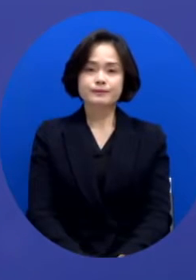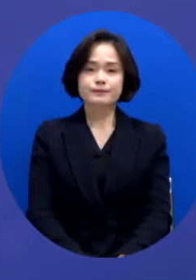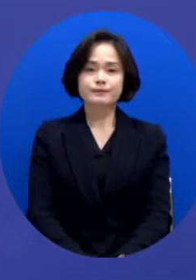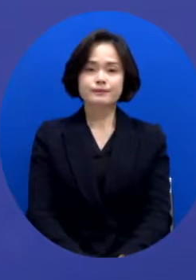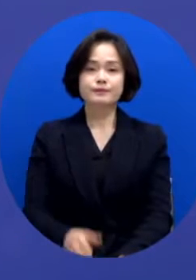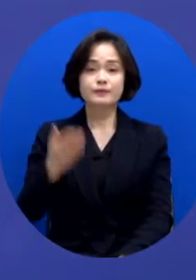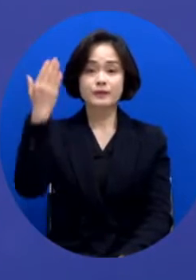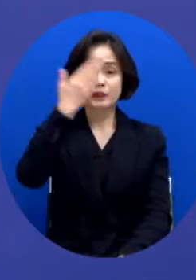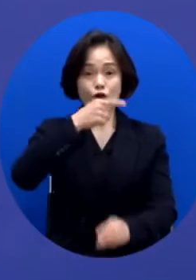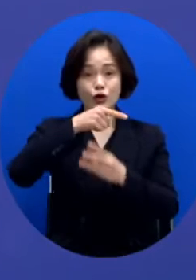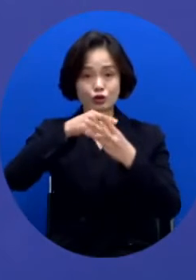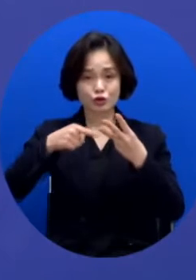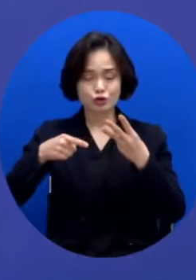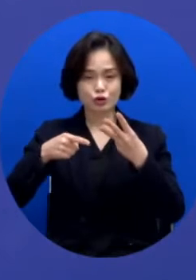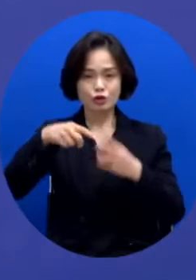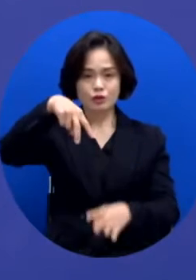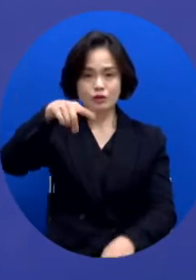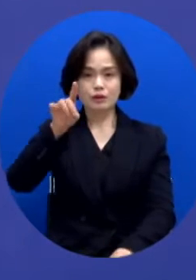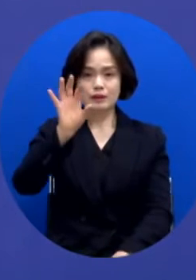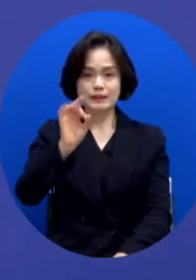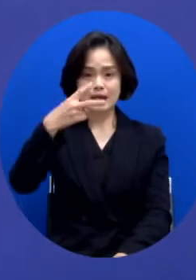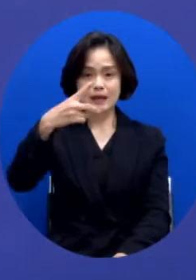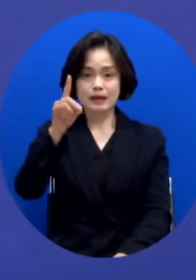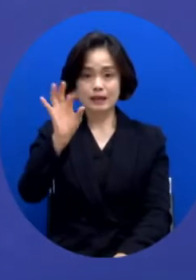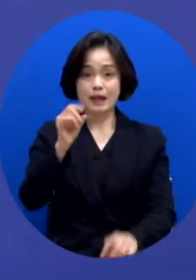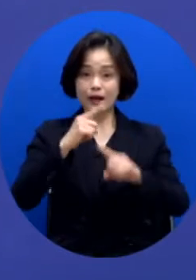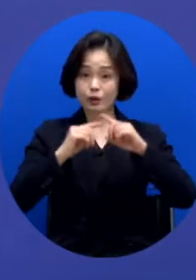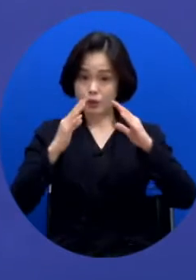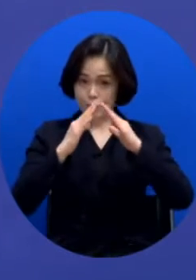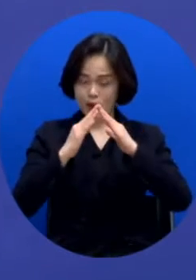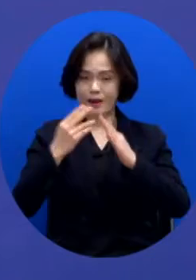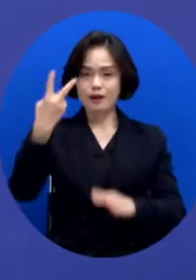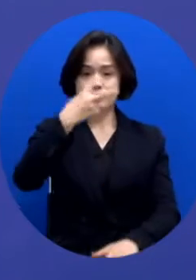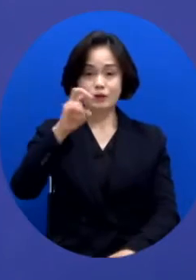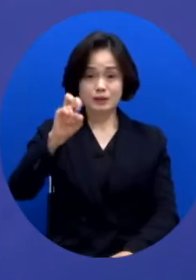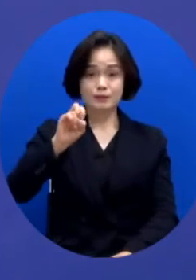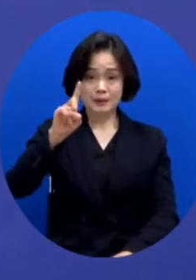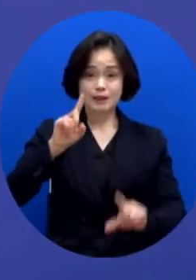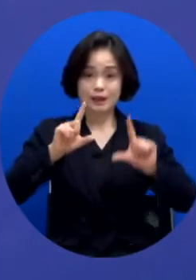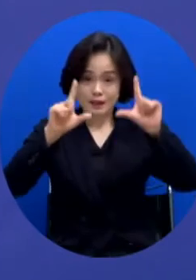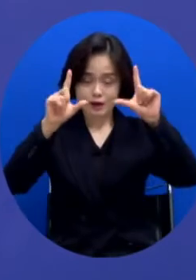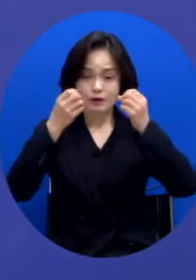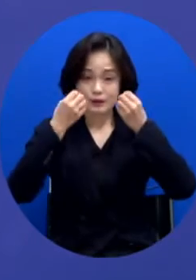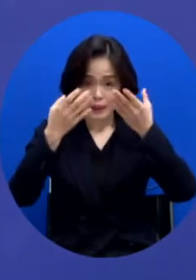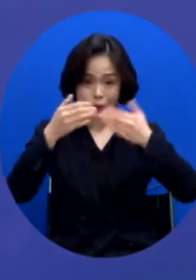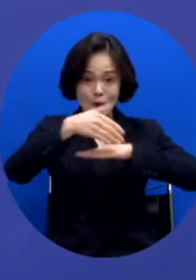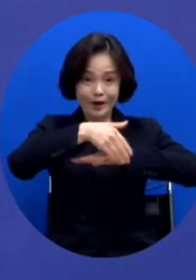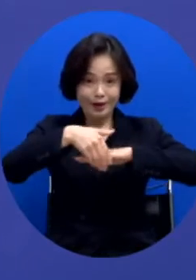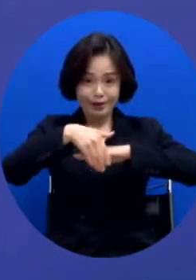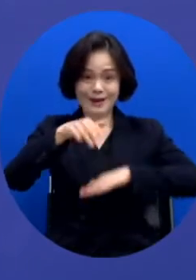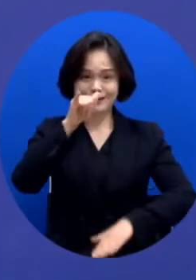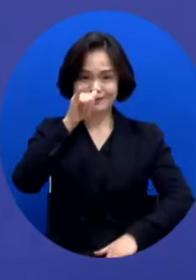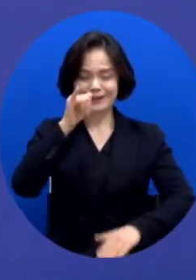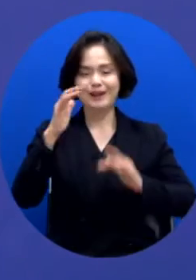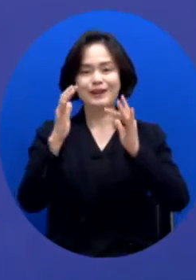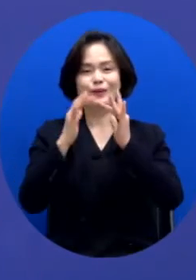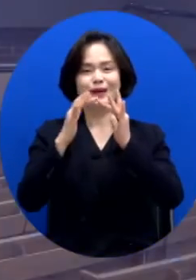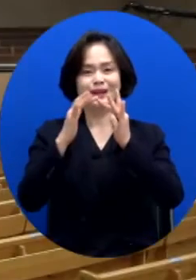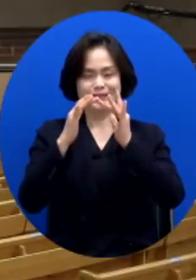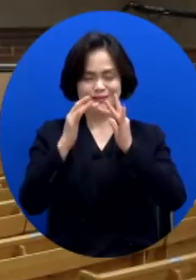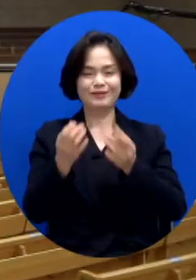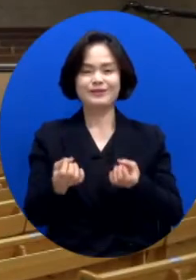청주 상당교회가 2021년 신년 특별 세미나 성경의 마스터 프로젝트를 온라인으로 이어가고 있습니다.